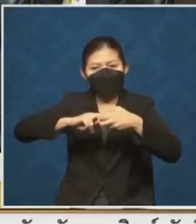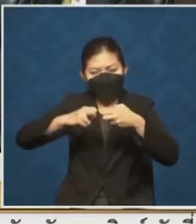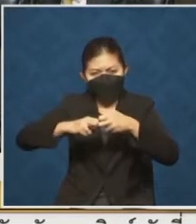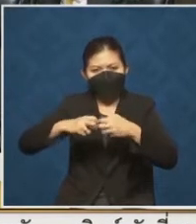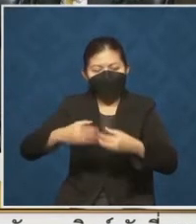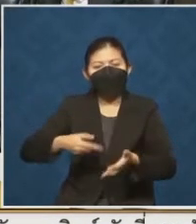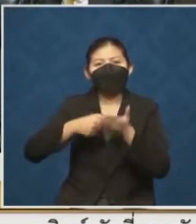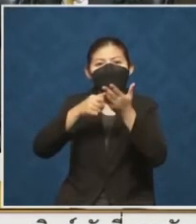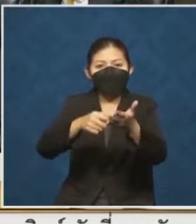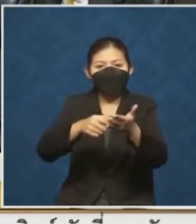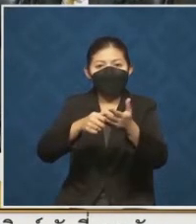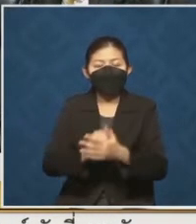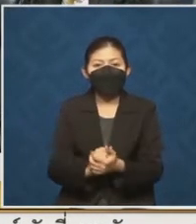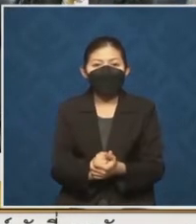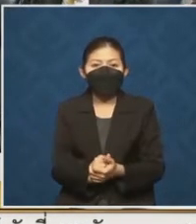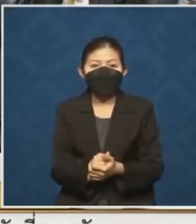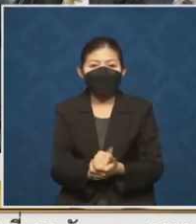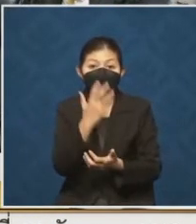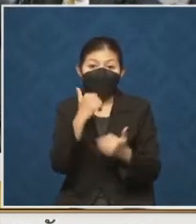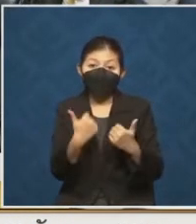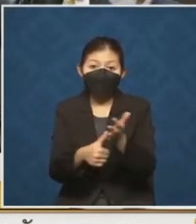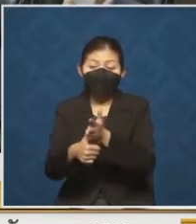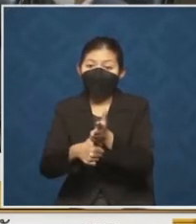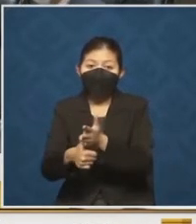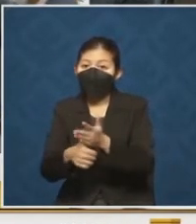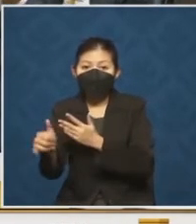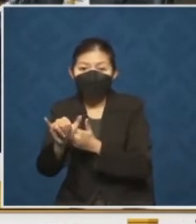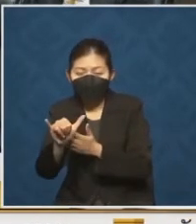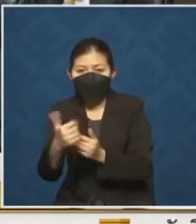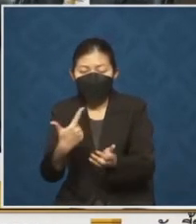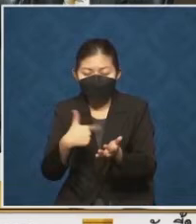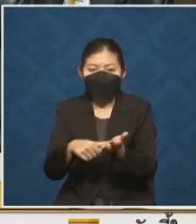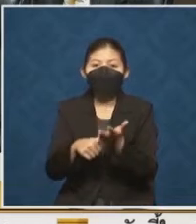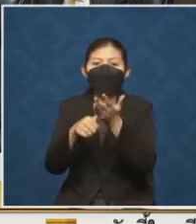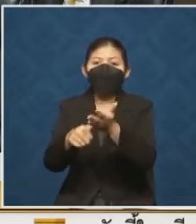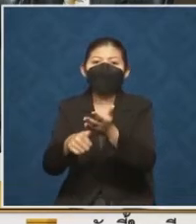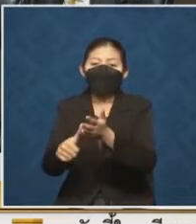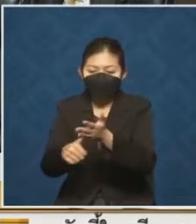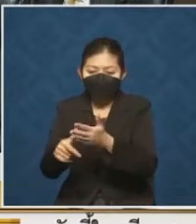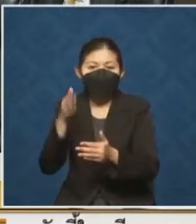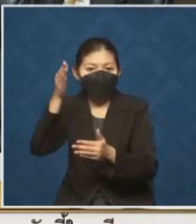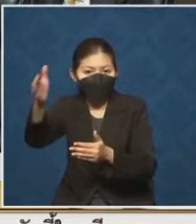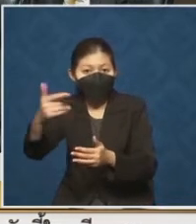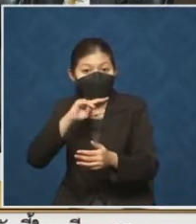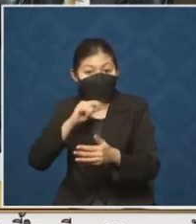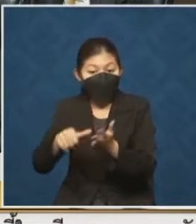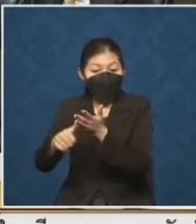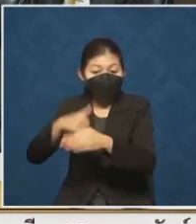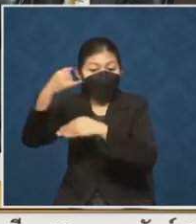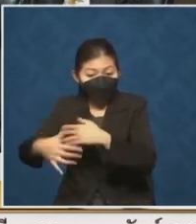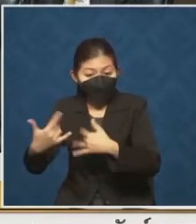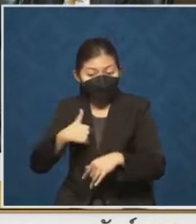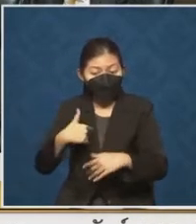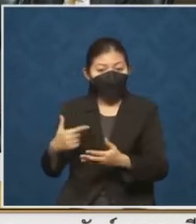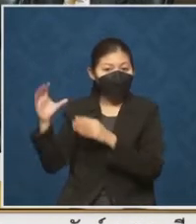กับก็จำเป็นจะต้องนำเอาเหตุการณ์ที่เกิดขึ้นทั้งหมดที่ยังคงค้างเป็นปัญหามาบอก